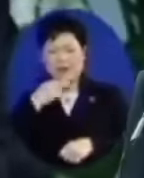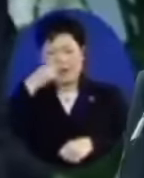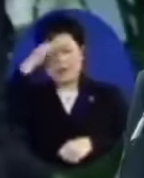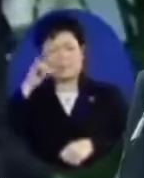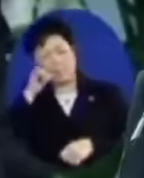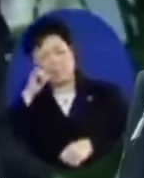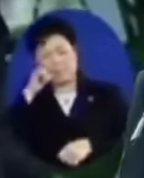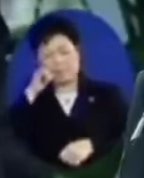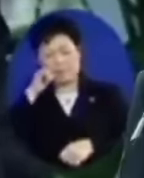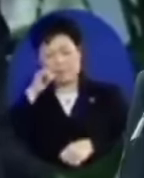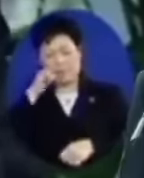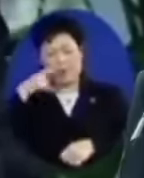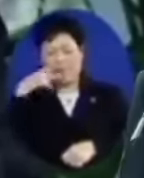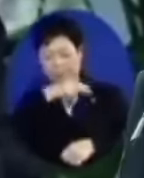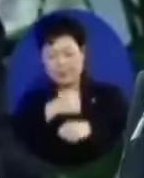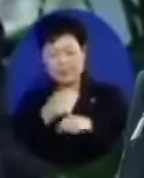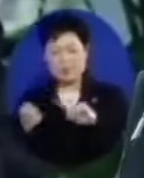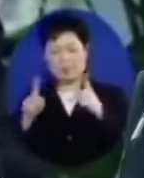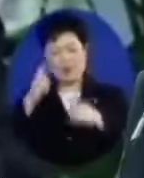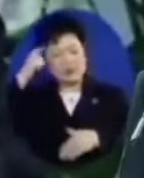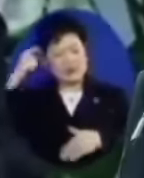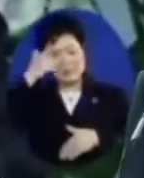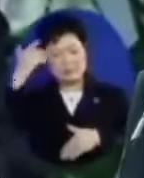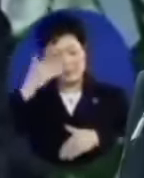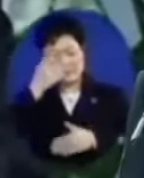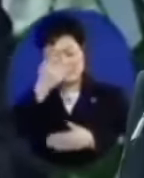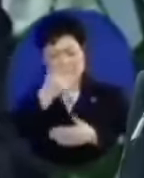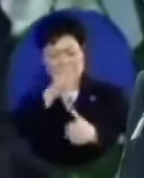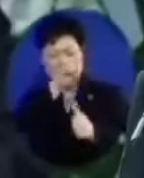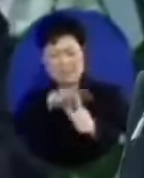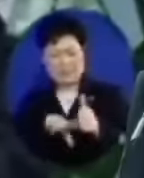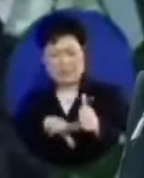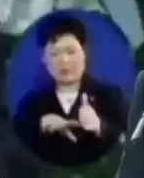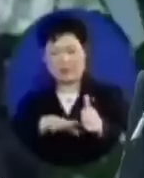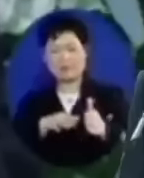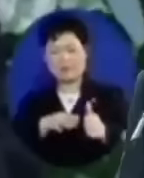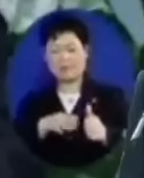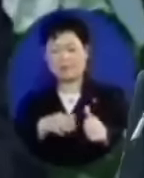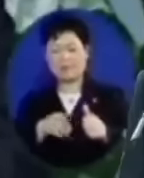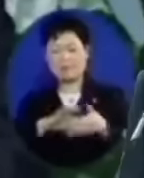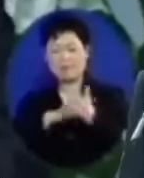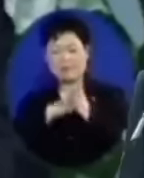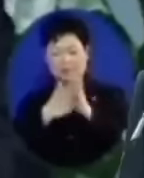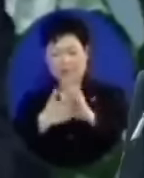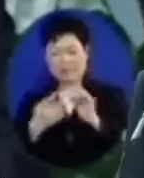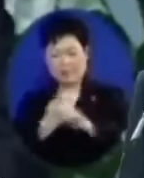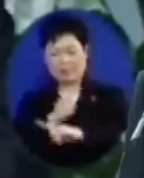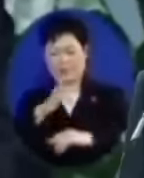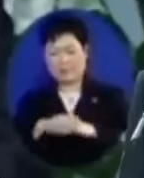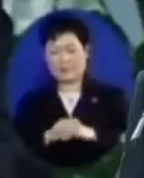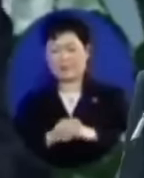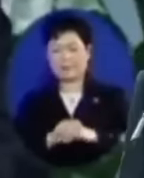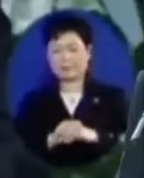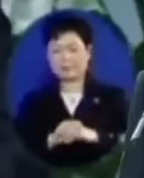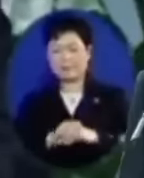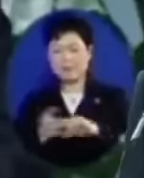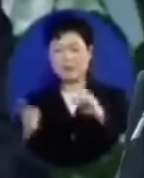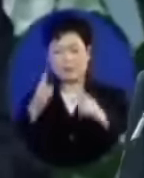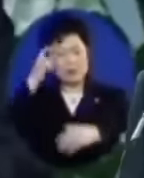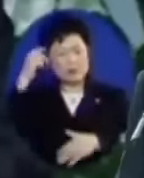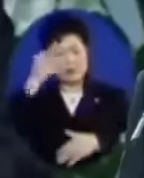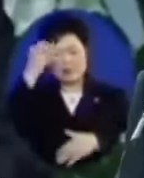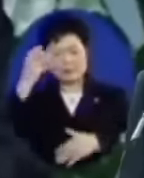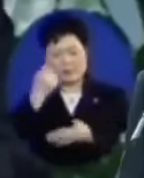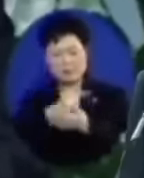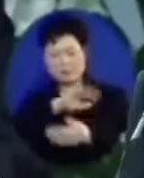것은 부활의 생명이 와서 그렇게 만들어주는 것입니다. 그리고 우리가 성령을 받고 거룩하게 되는 것도 부활의 생명이 와서 그렇게